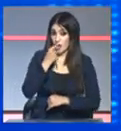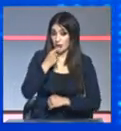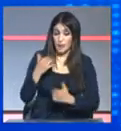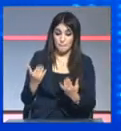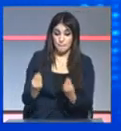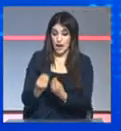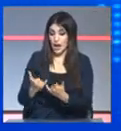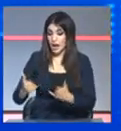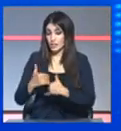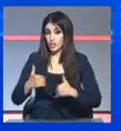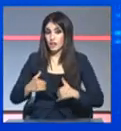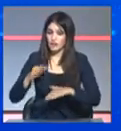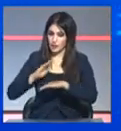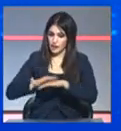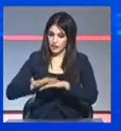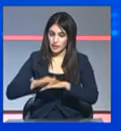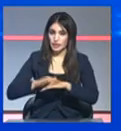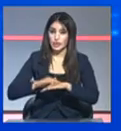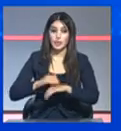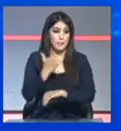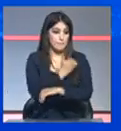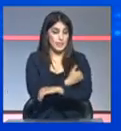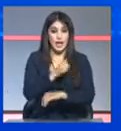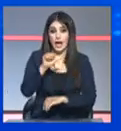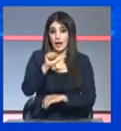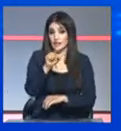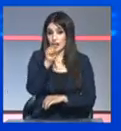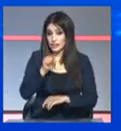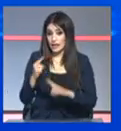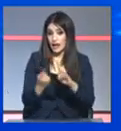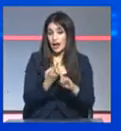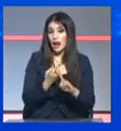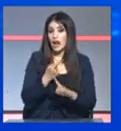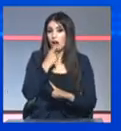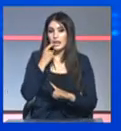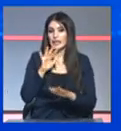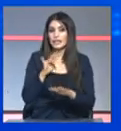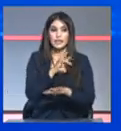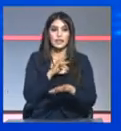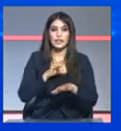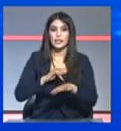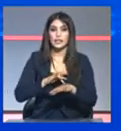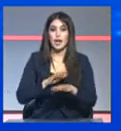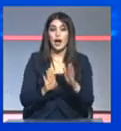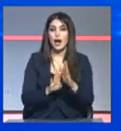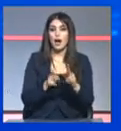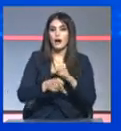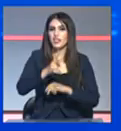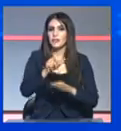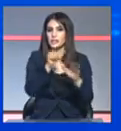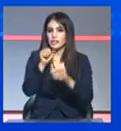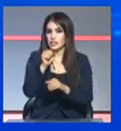العالميه اوسط باستخدام البريطانيين خصوصا الاشخاص الذين يتجاوز اه اعمالهم ستين